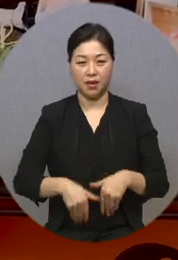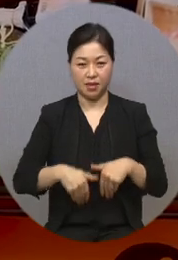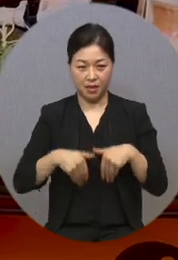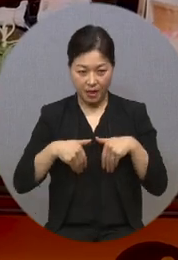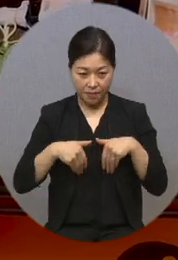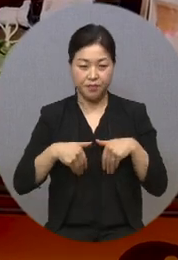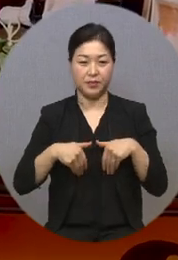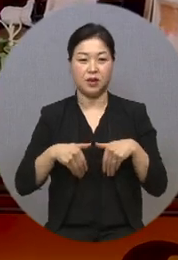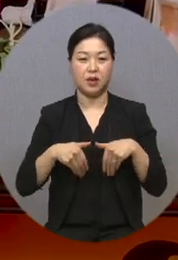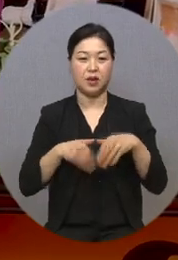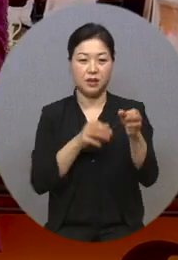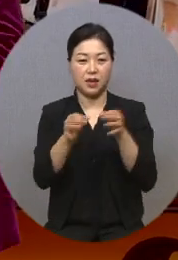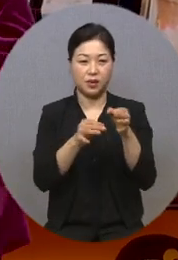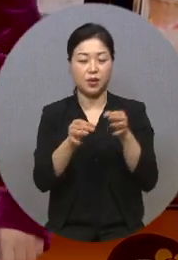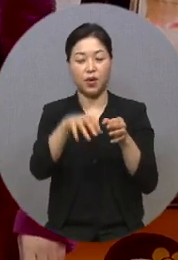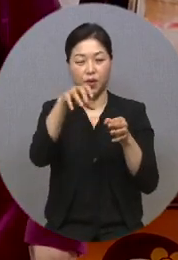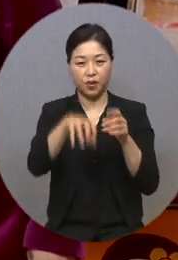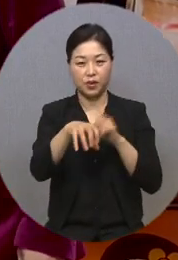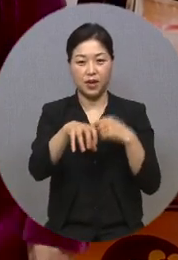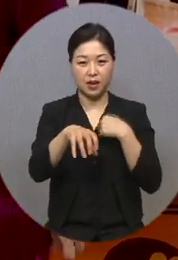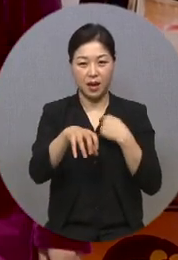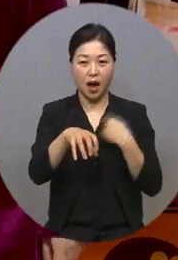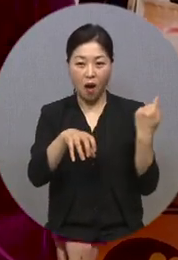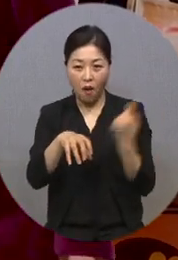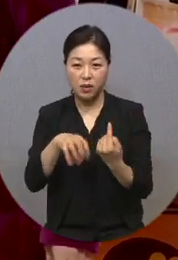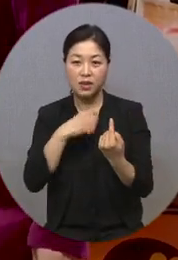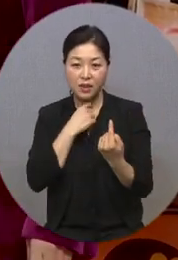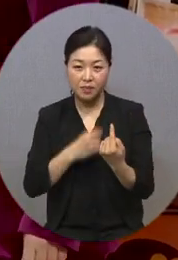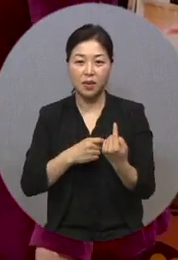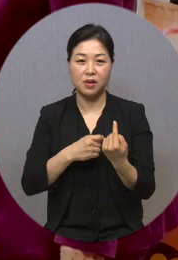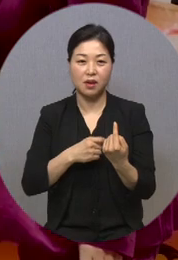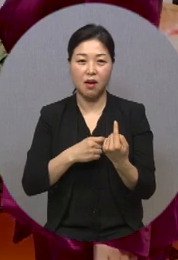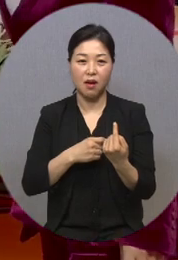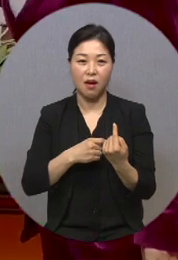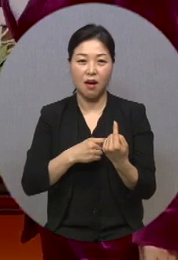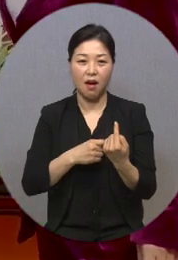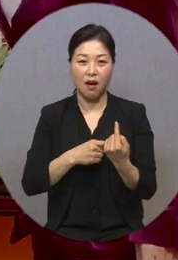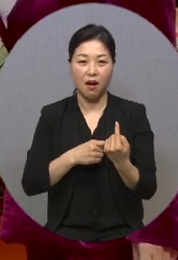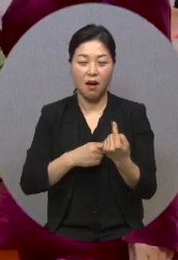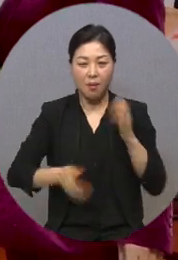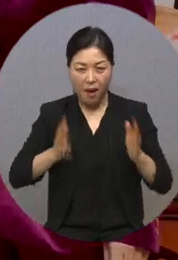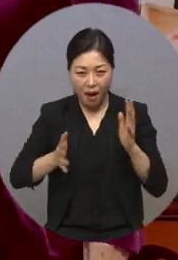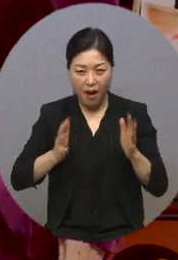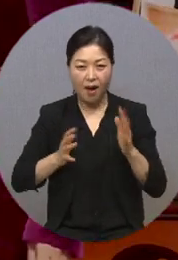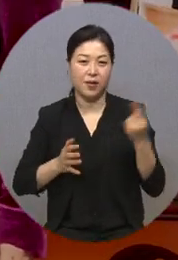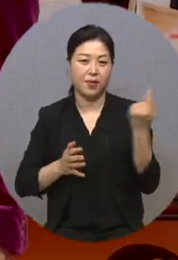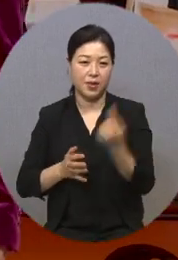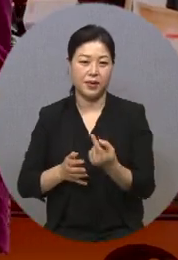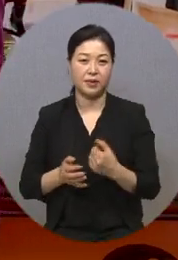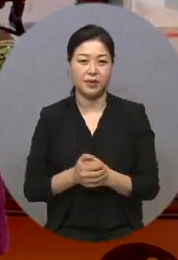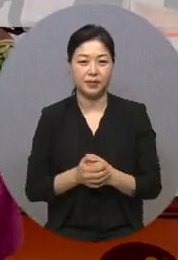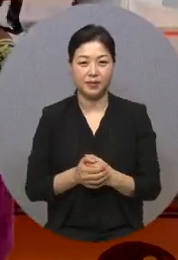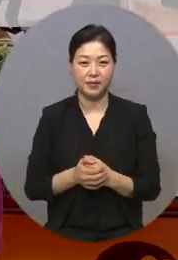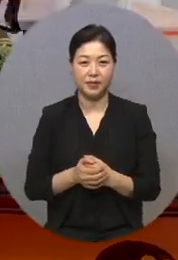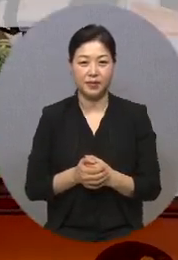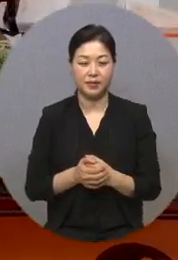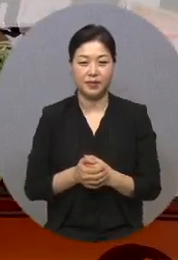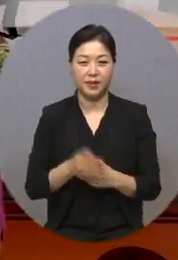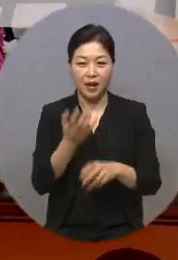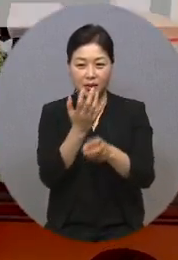TV 따라가려고 버선발로 막 뛰어왔잖아요. 진짜 그러네. 아니 근데 네. 트럭 타고 왔어요? 트럭 뒤에